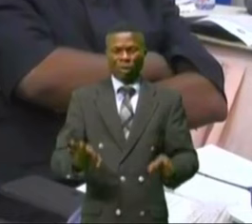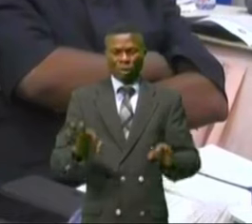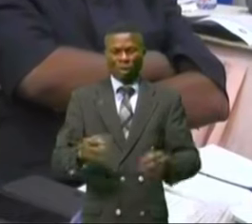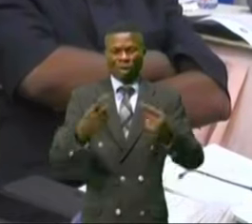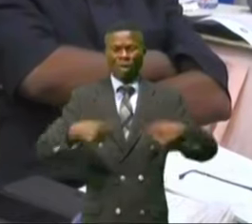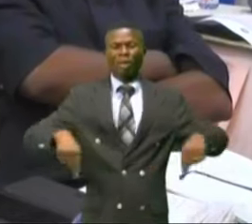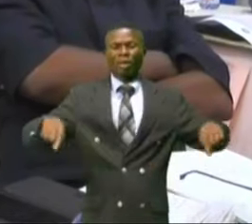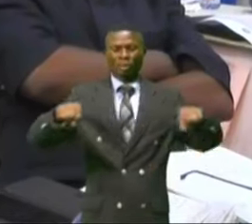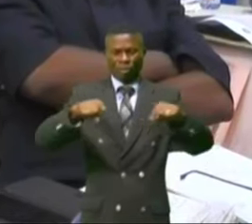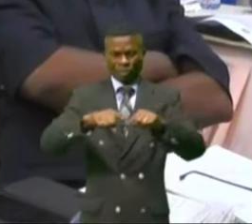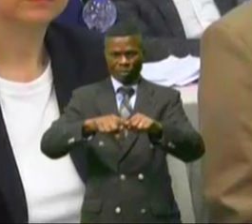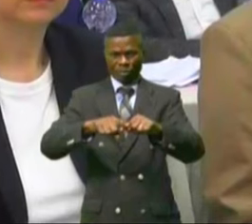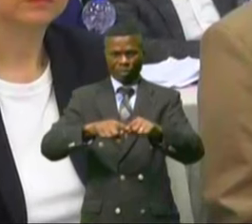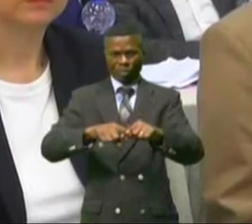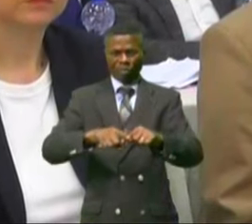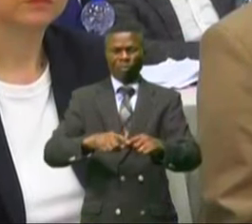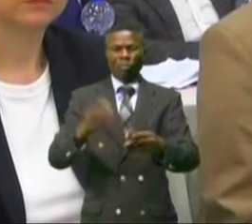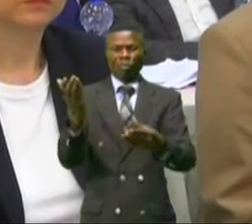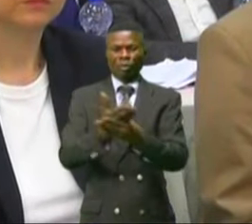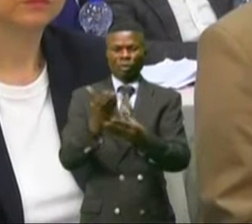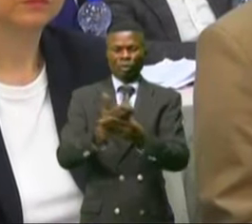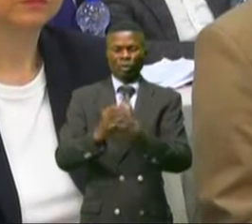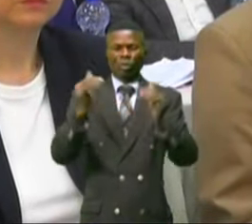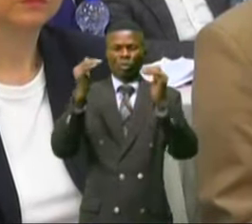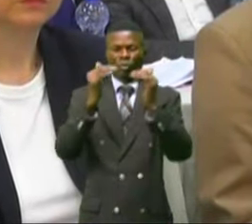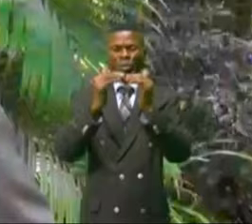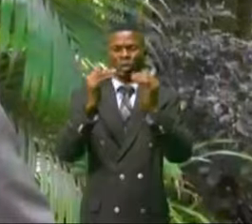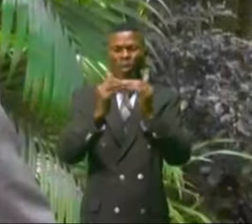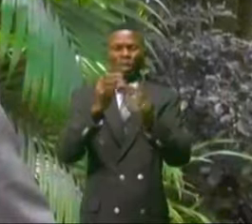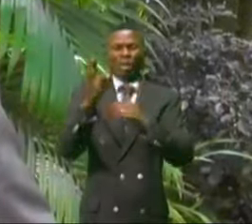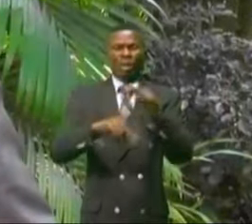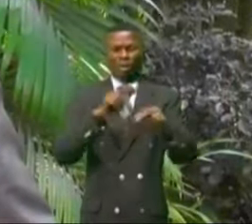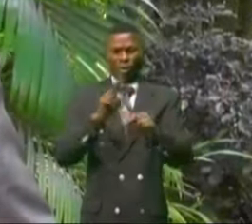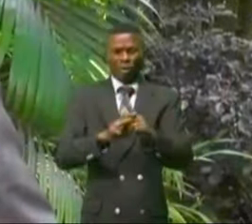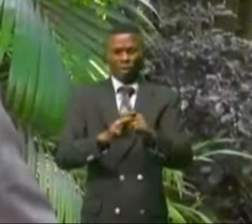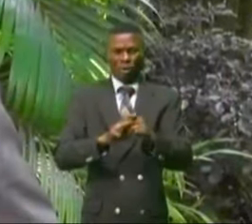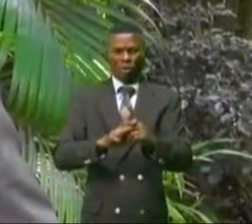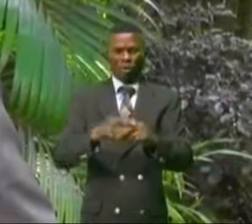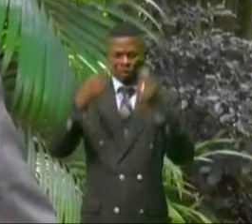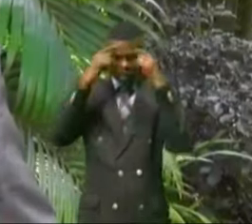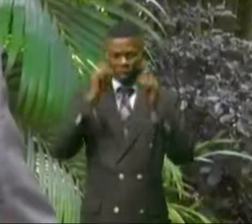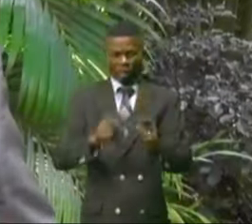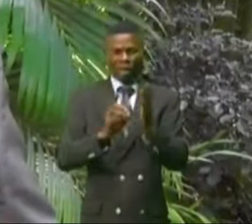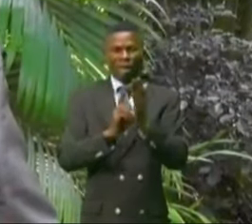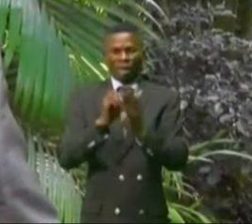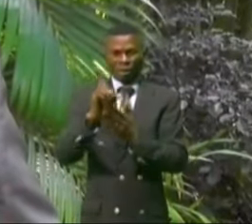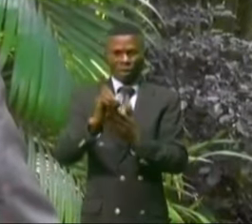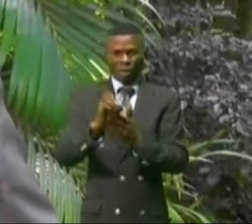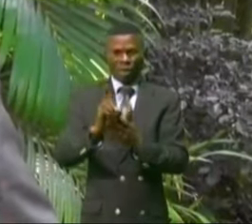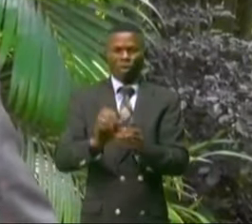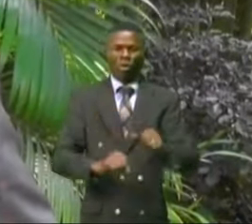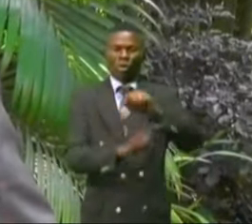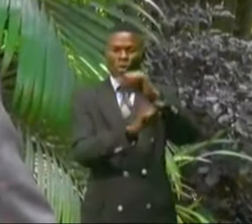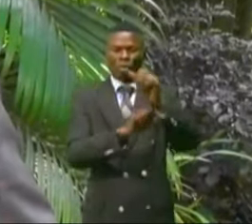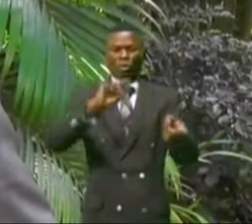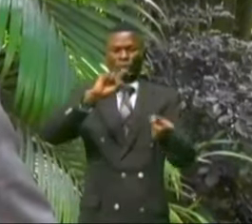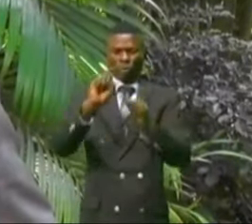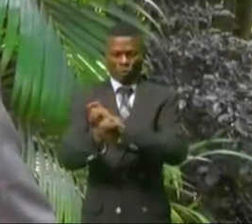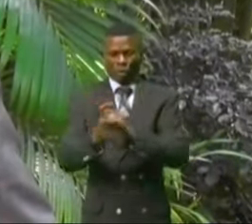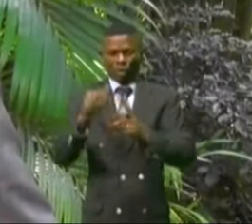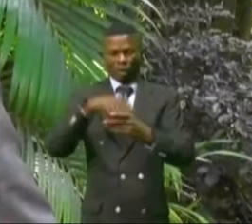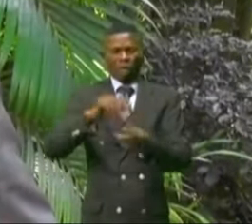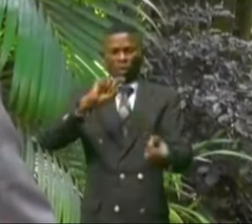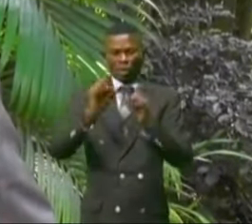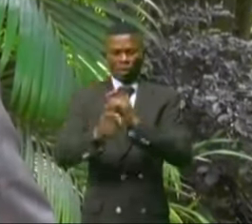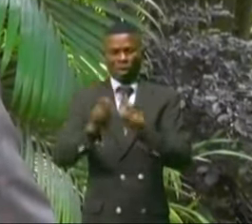qui s'appelle la revue légale. C'est un engagement que nous voulons prendre tous pour accompagner la réforme. Mais la réforme